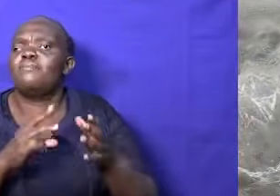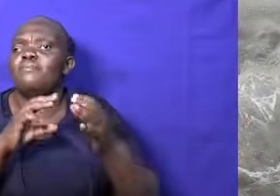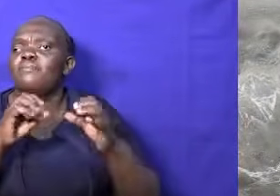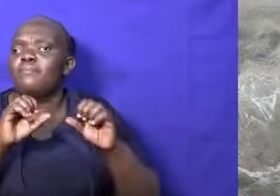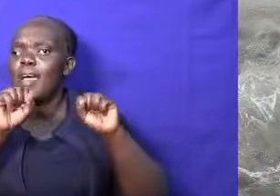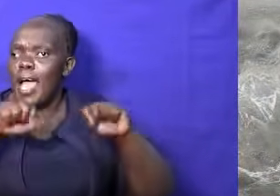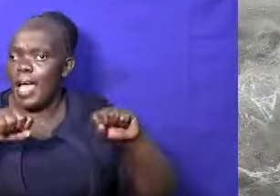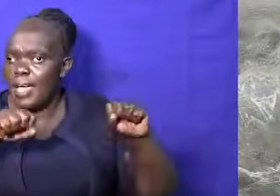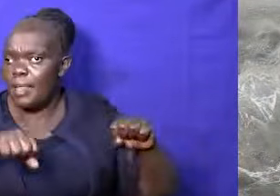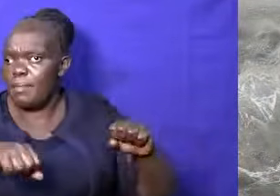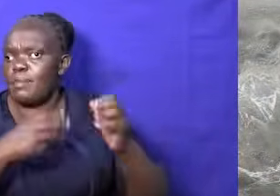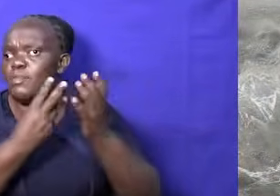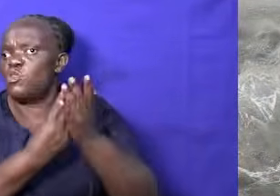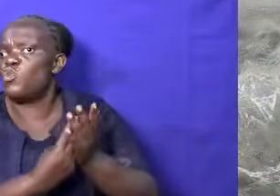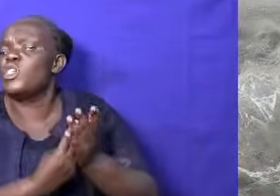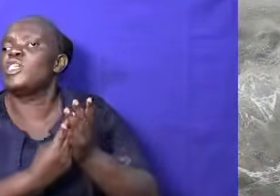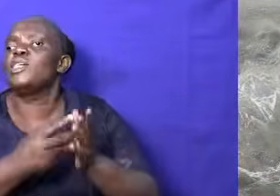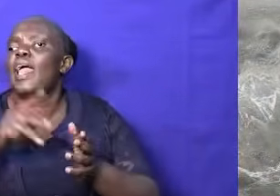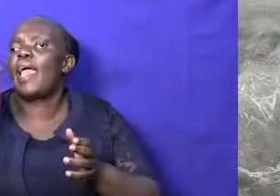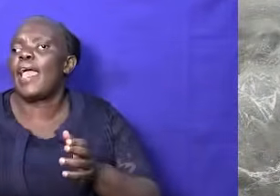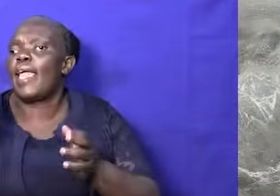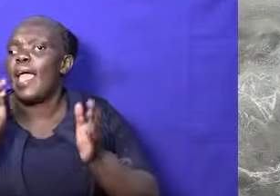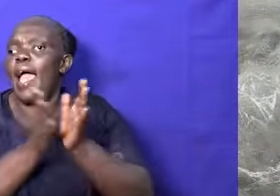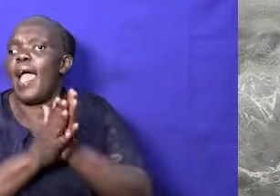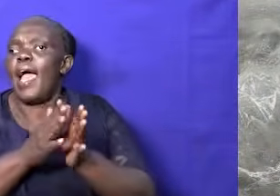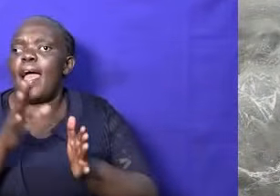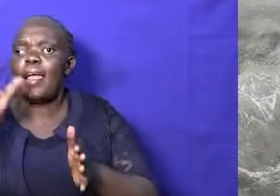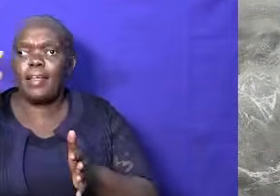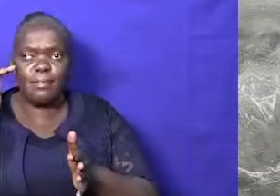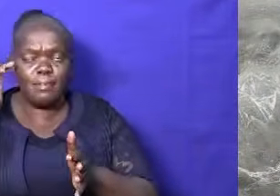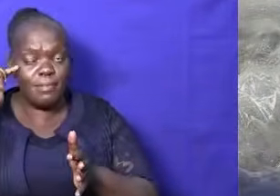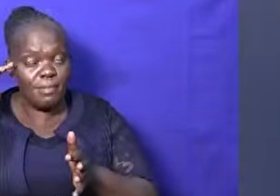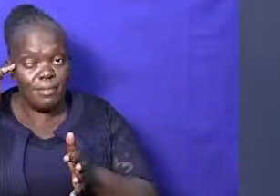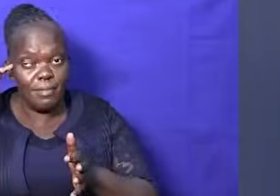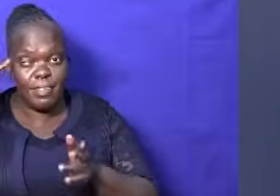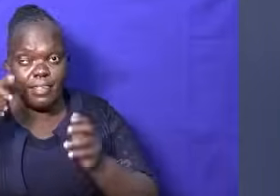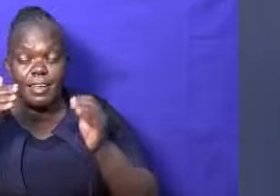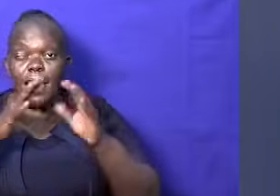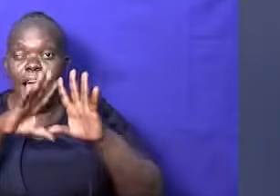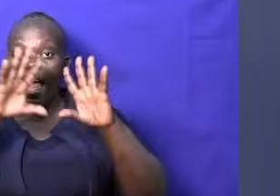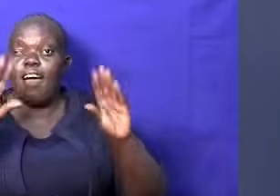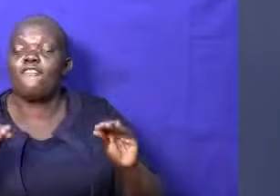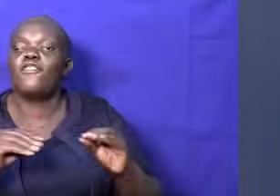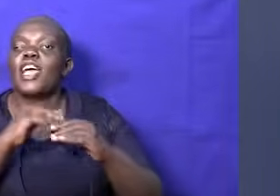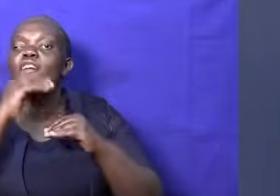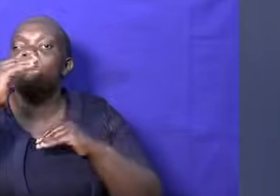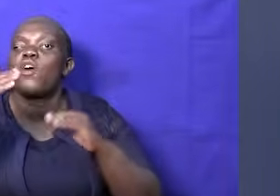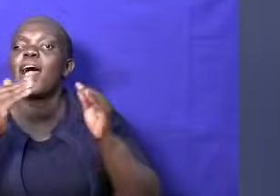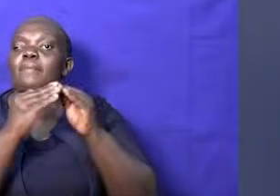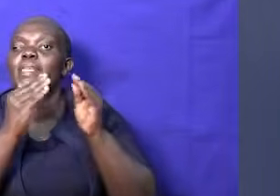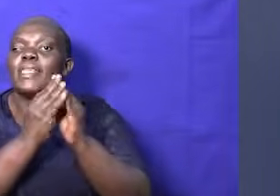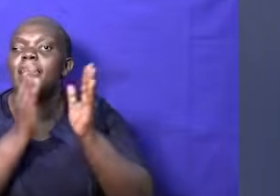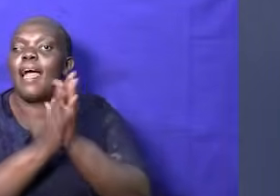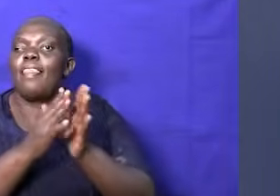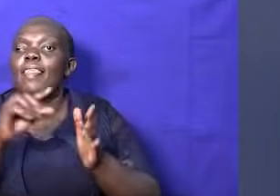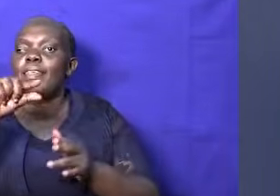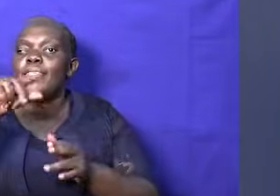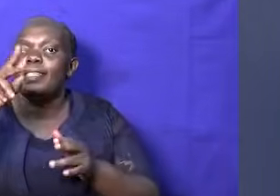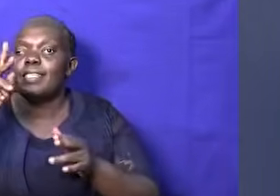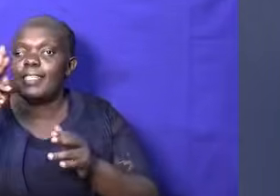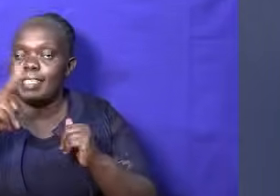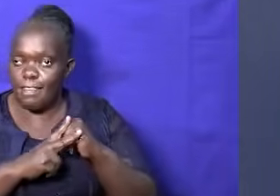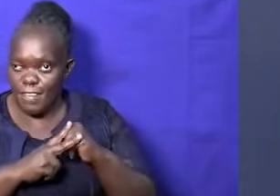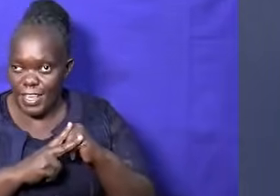Ushirikiano wa kimkakati kati ya Kenya na Ufaransa umeimarishwa kuelekea mikutano ya Africa Forward na G7.